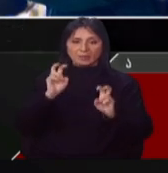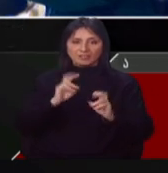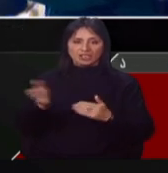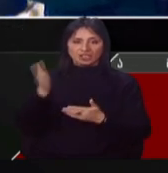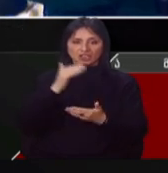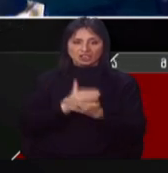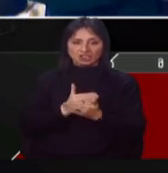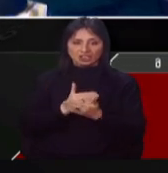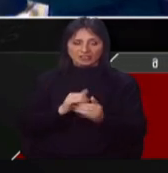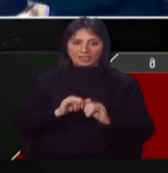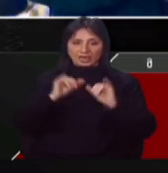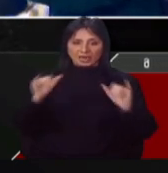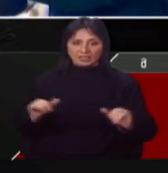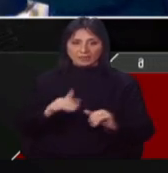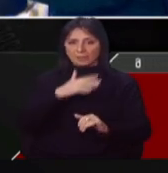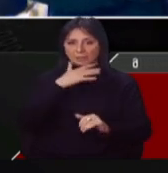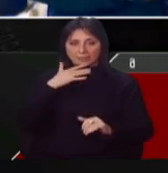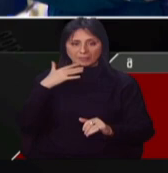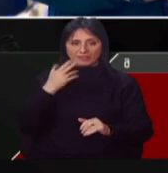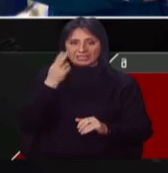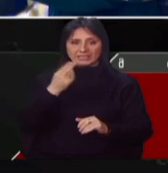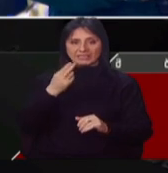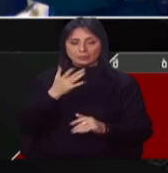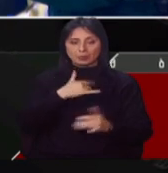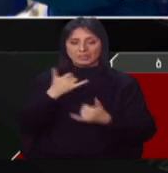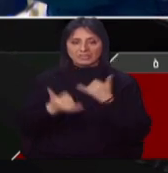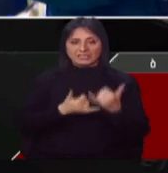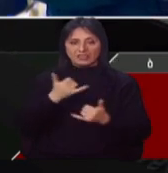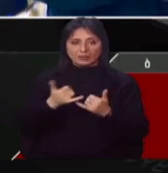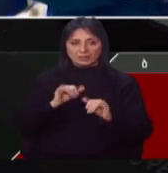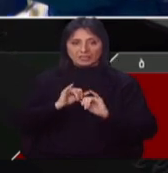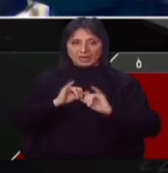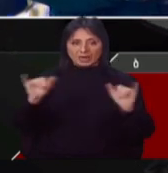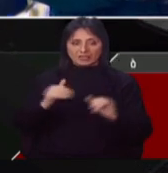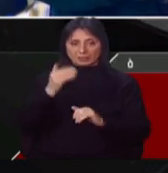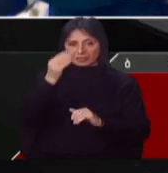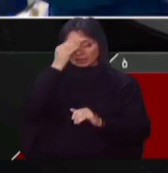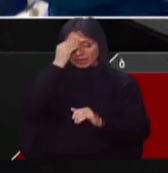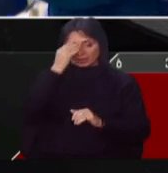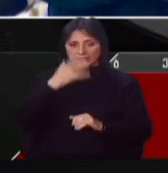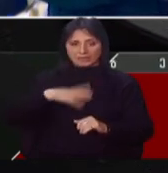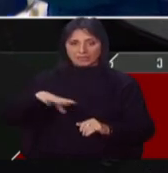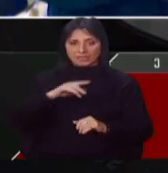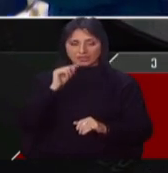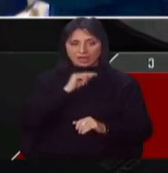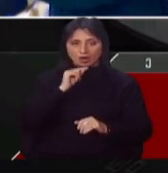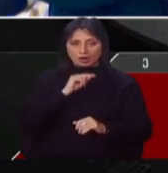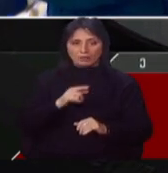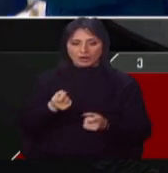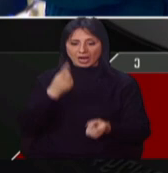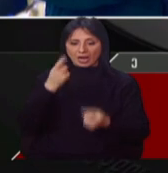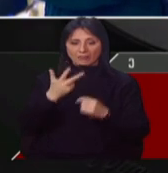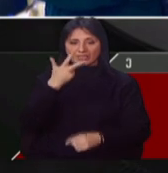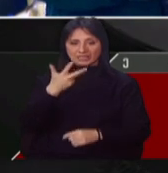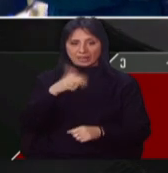შედეგები უნდა გაზარდოს და ბევრი ციფრული სერვისების დანერგვა განავითარებს მათი აზრით საქართველოს ეკონომიკას. გამოიკვეთა